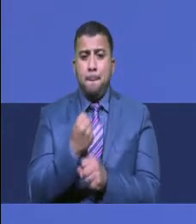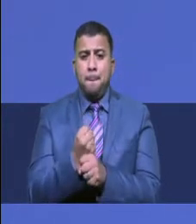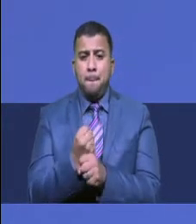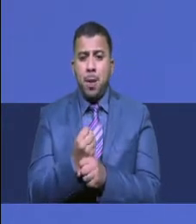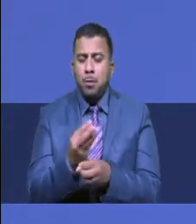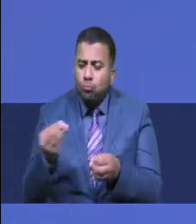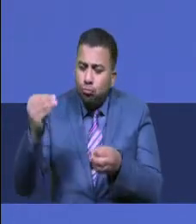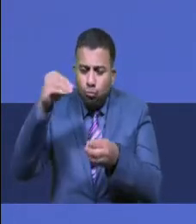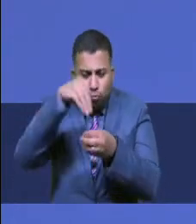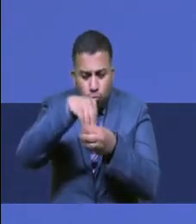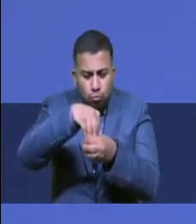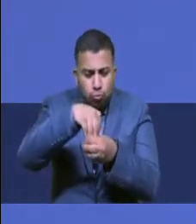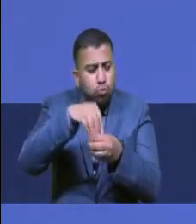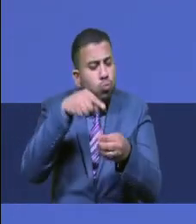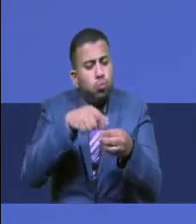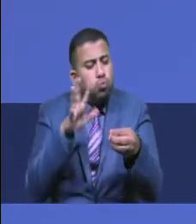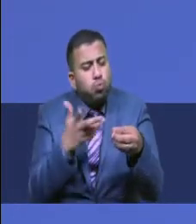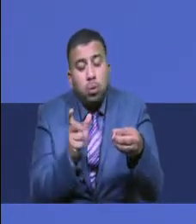منصب على الفرد،